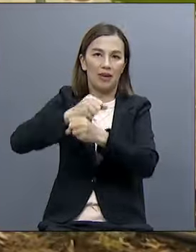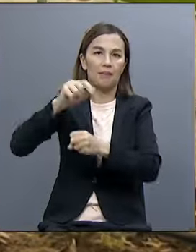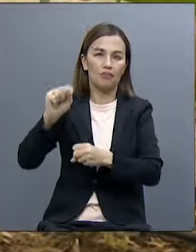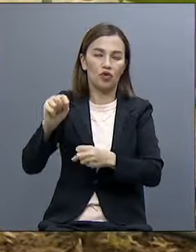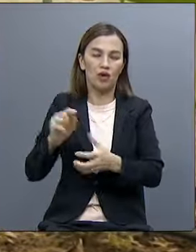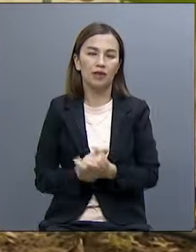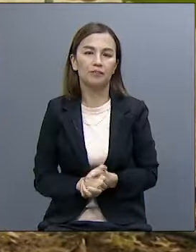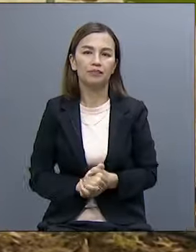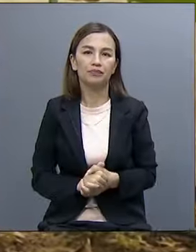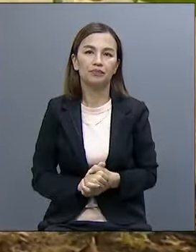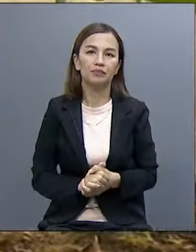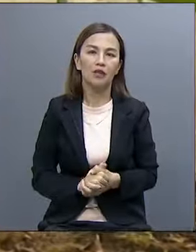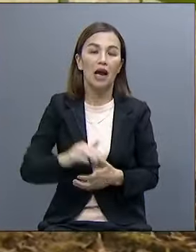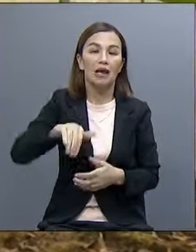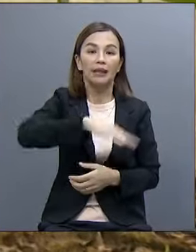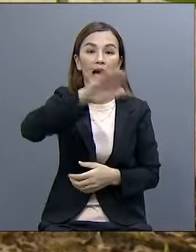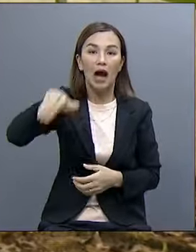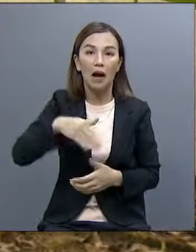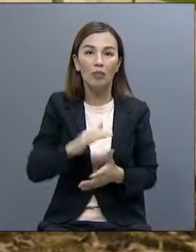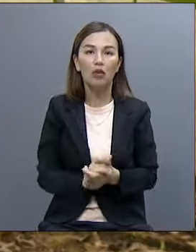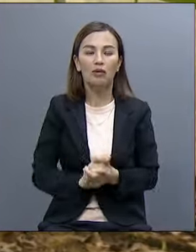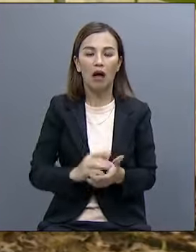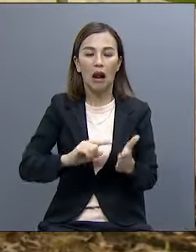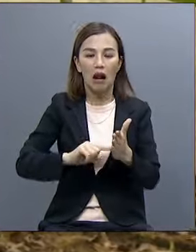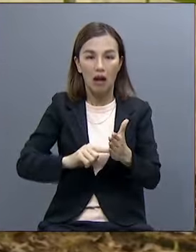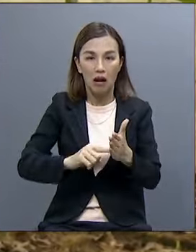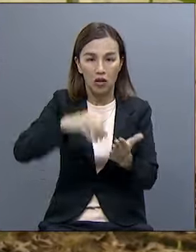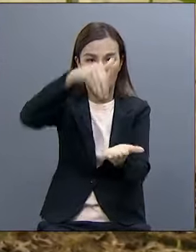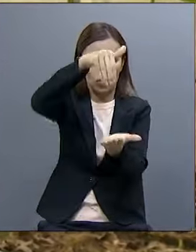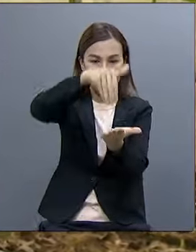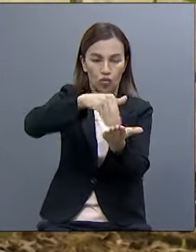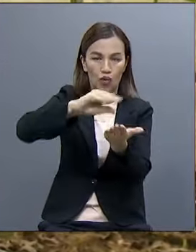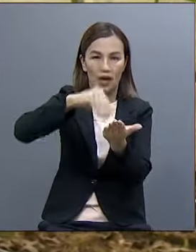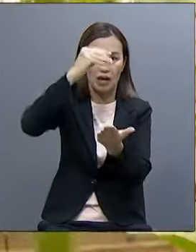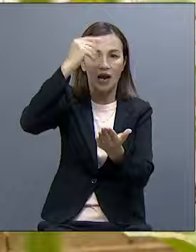การส่งต่อองค์ความรู้ของที่นี่ก็คือศูนย์เรียนรู้ระดับชุมชน